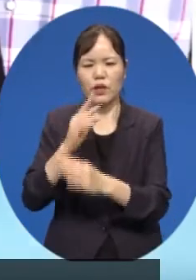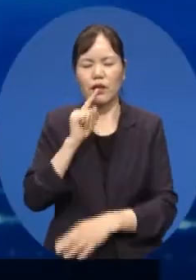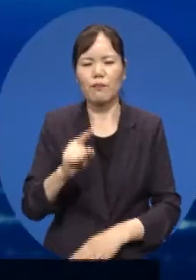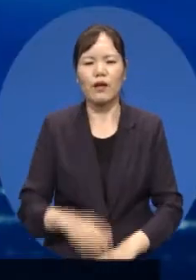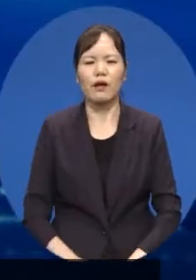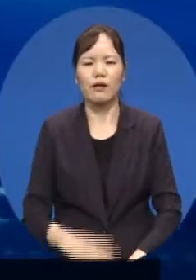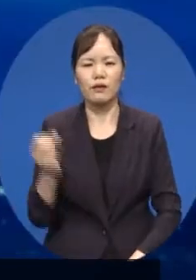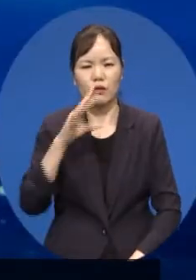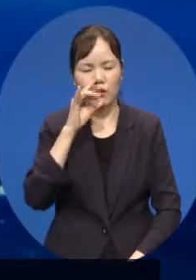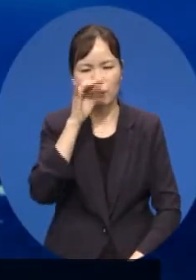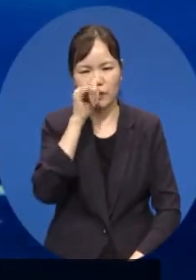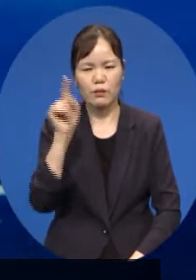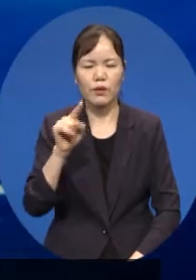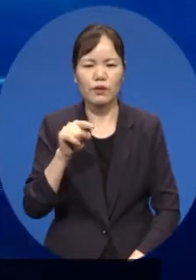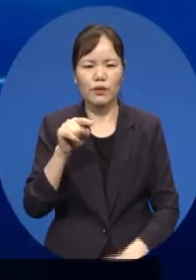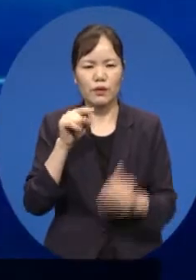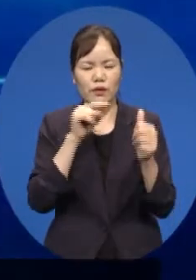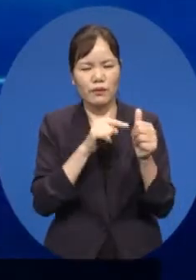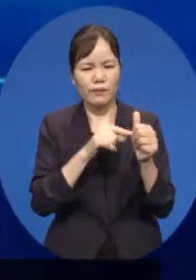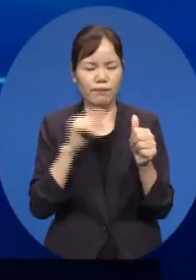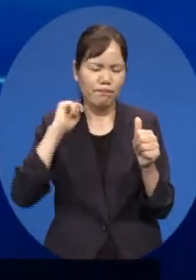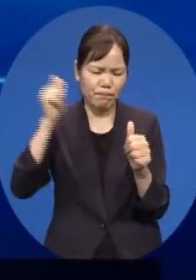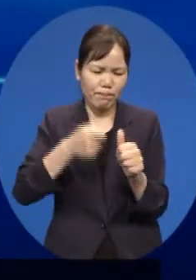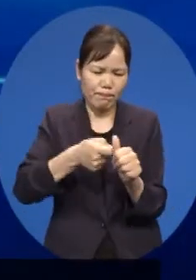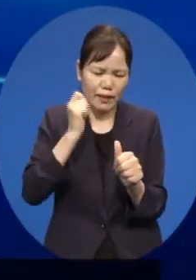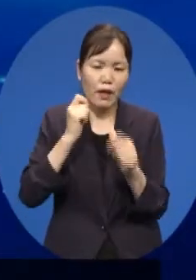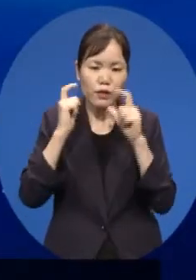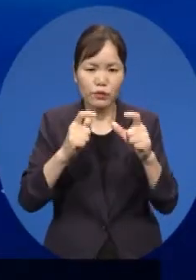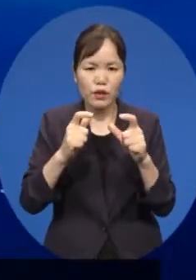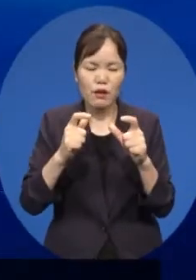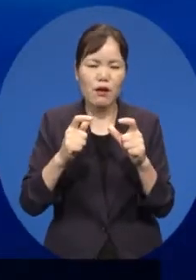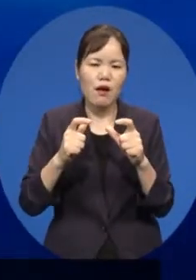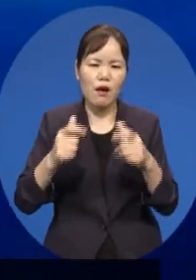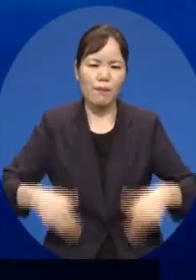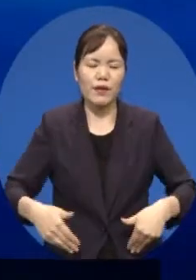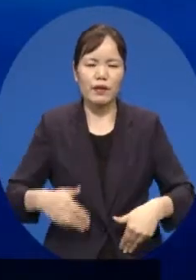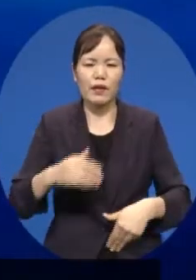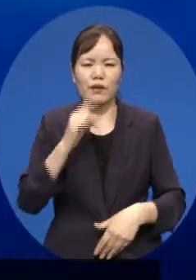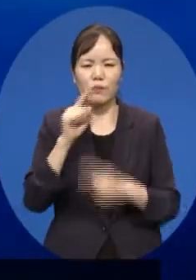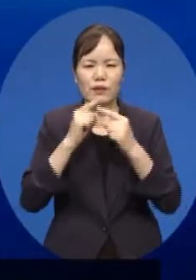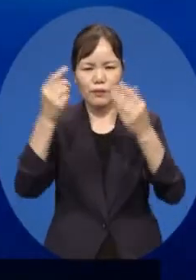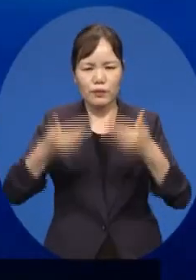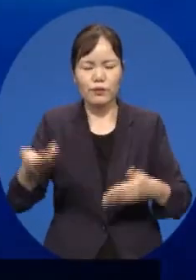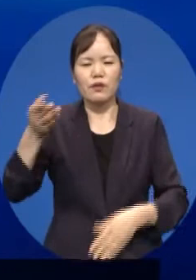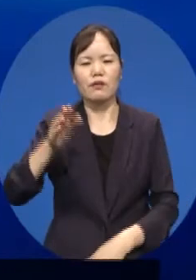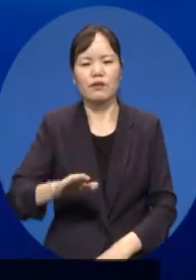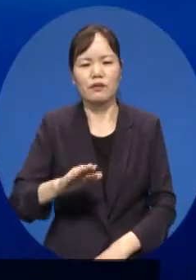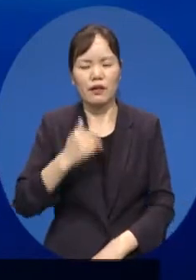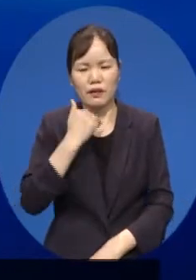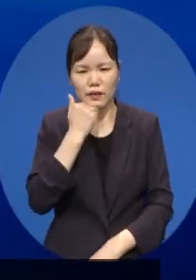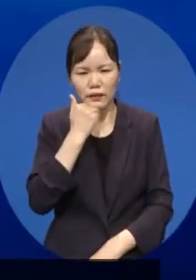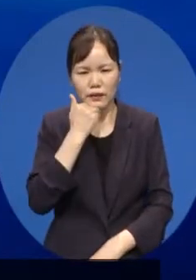한가지 궁금합니다 뭐 예 사람 사형까지 구형의 지는 판결이 나와야 된다고 지금 위원님께서 말씀을 하셨습니다만 기다려